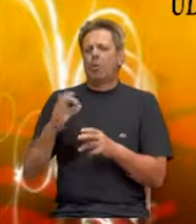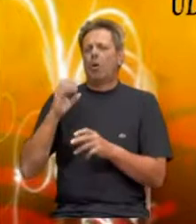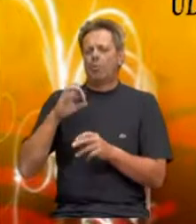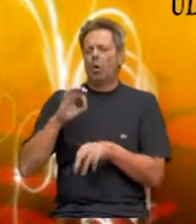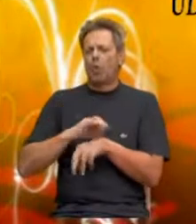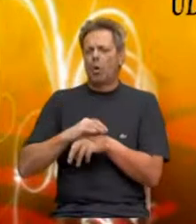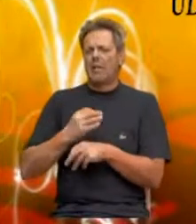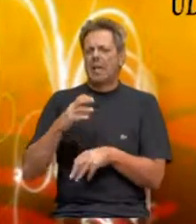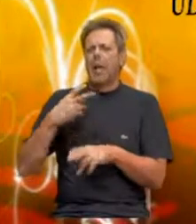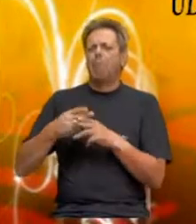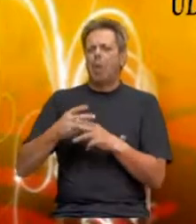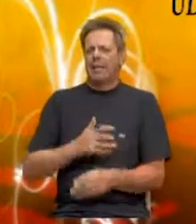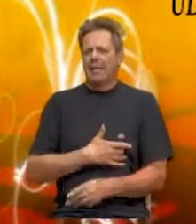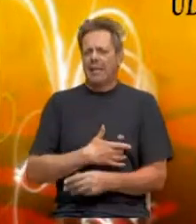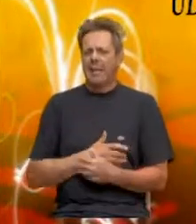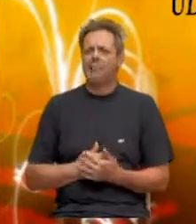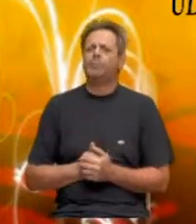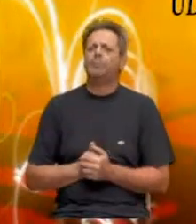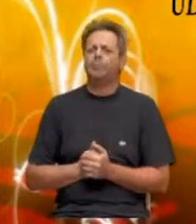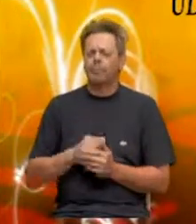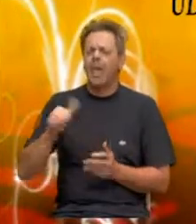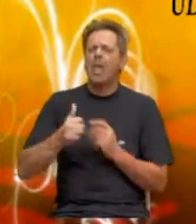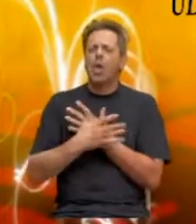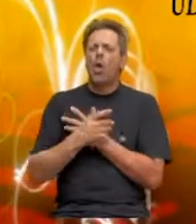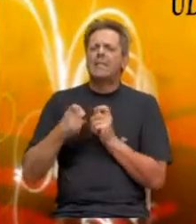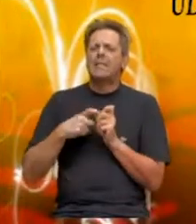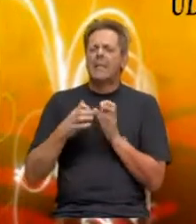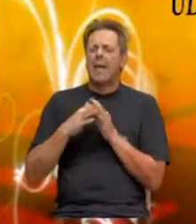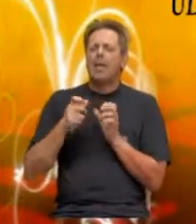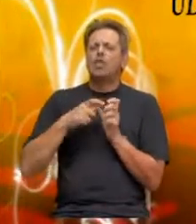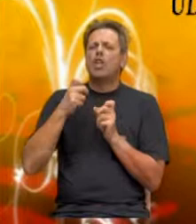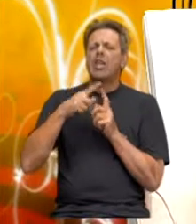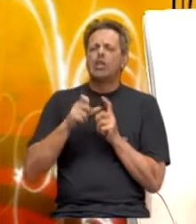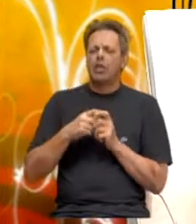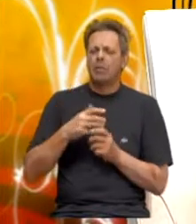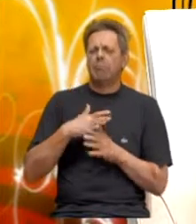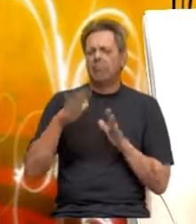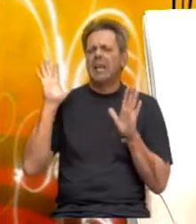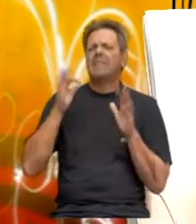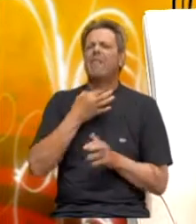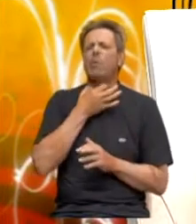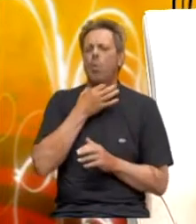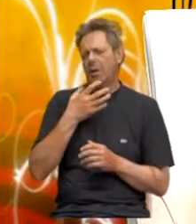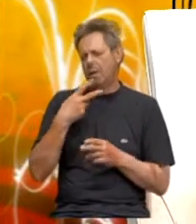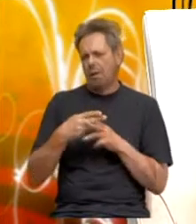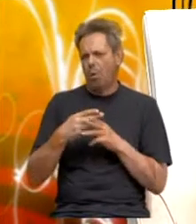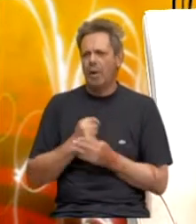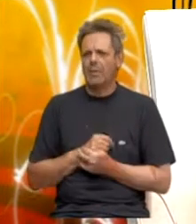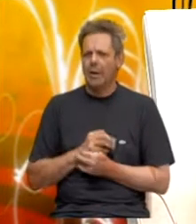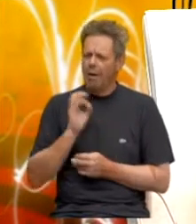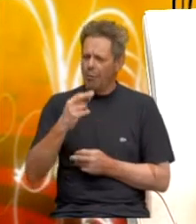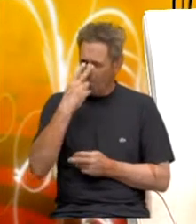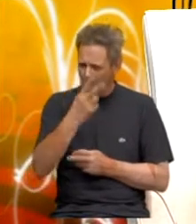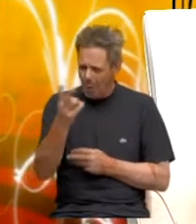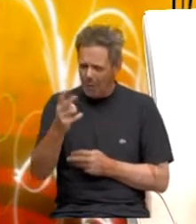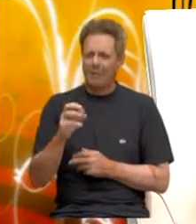docentica, doktorica Jozica Šikić, KBC Sveti Duh. Pogledajte je sada dobro, zapamtite